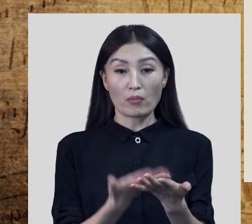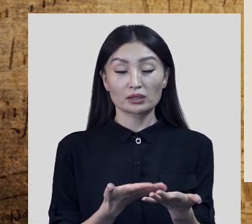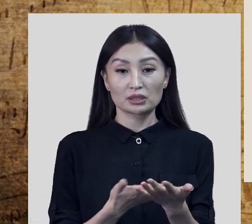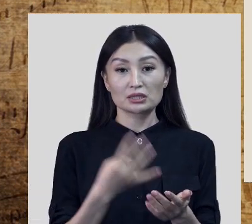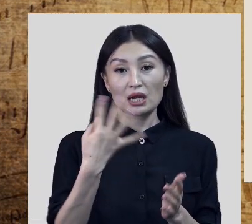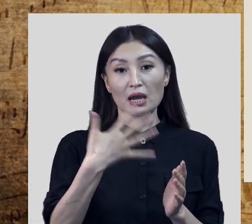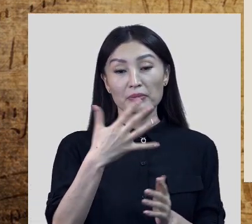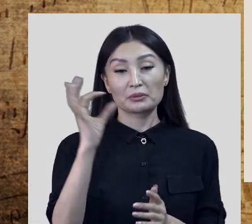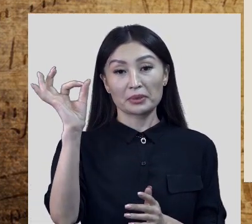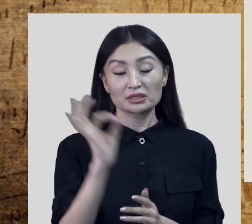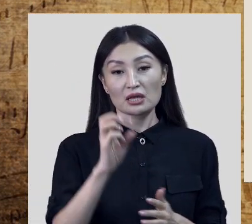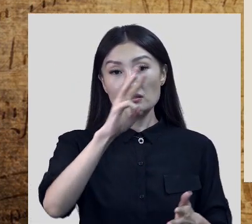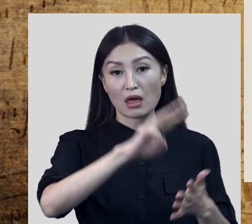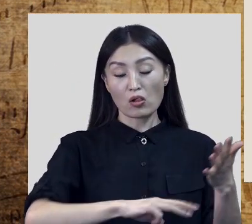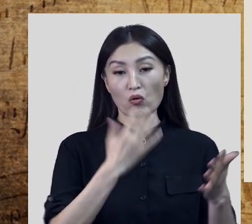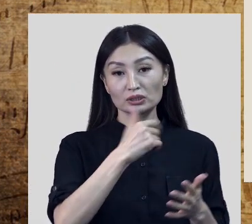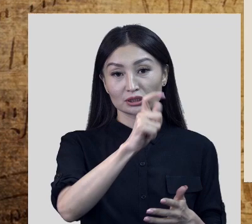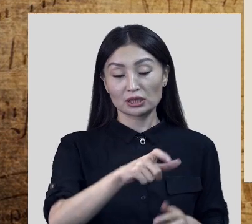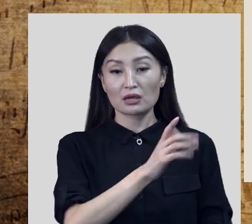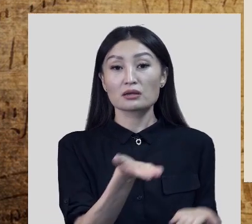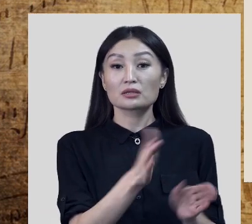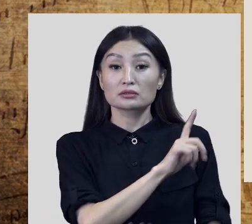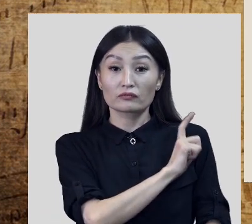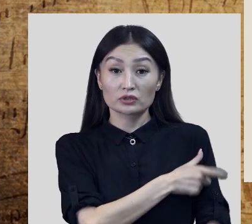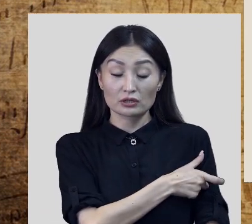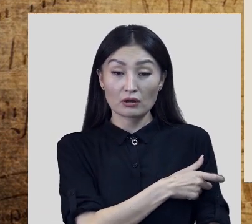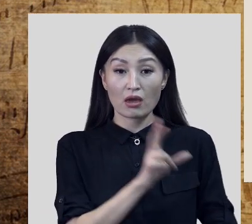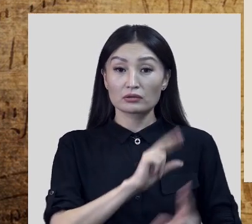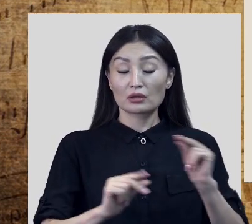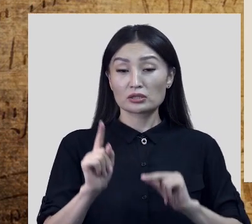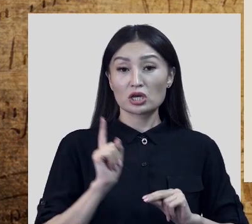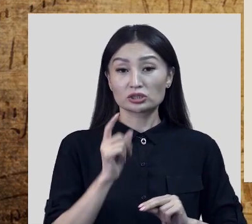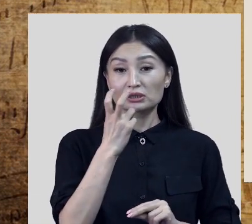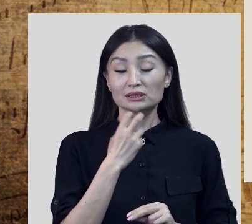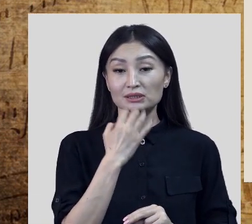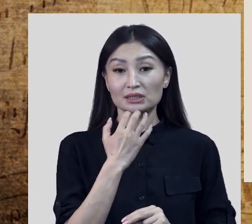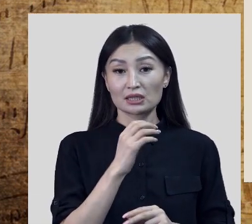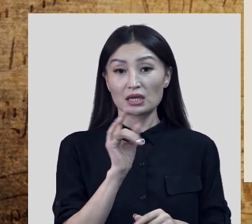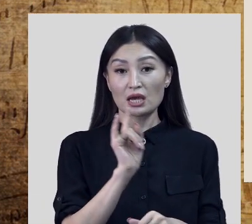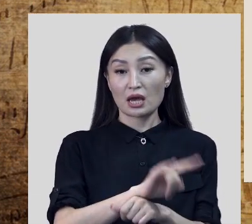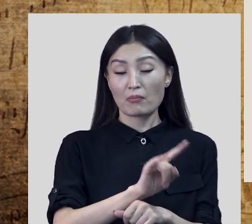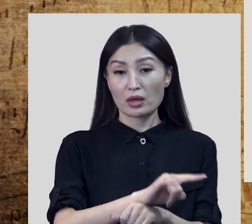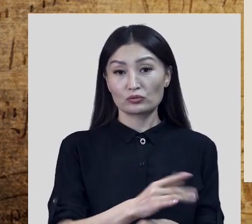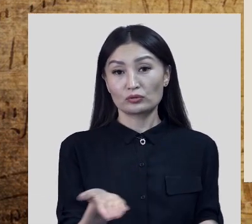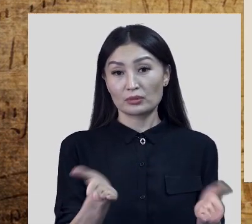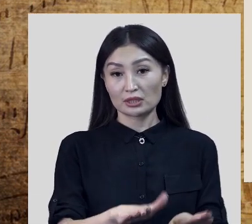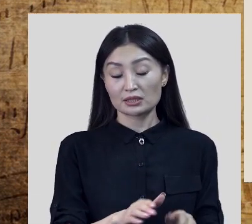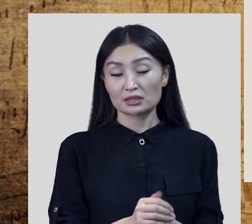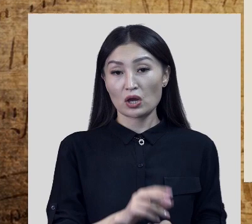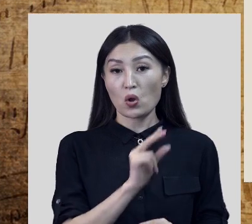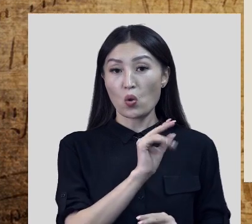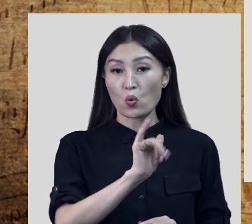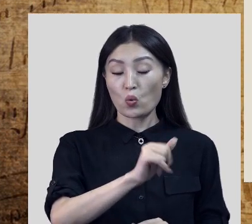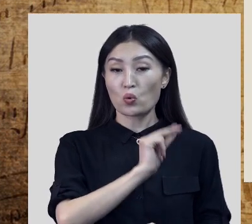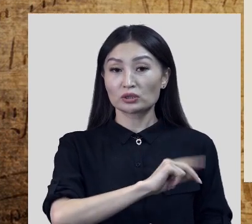45-процентный налог на крестьян остался в силе и надежды крестьян оказались обманутыми у рабочих было изъято